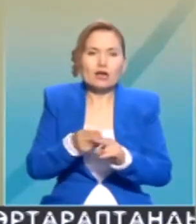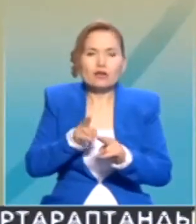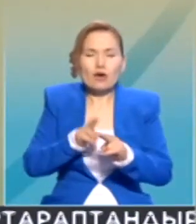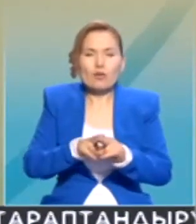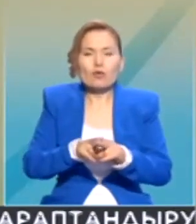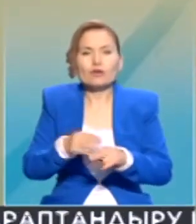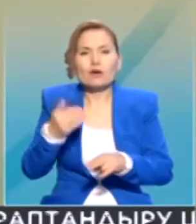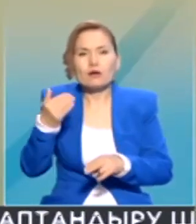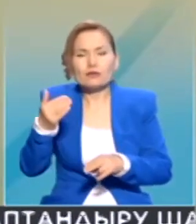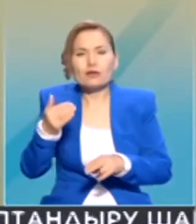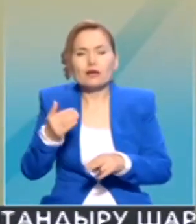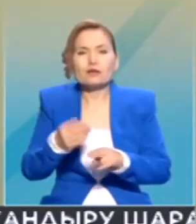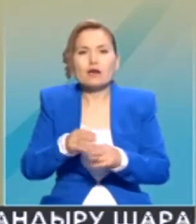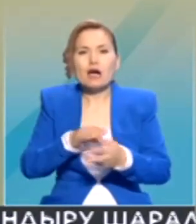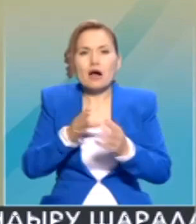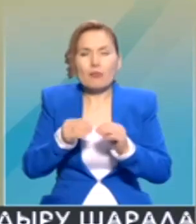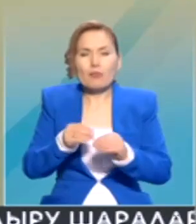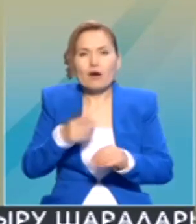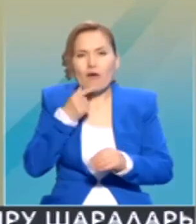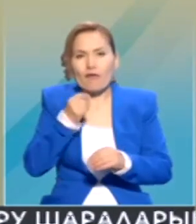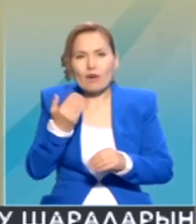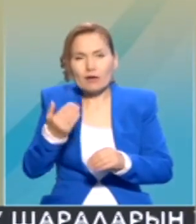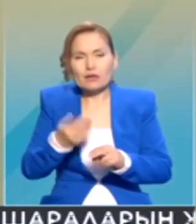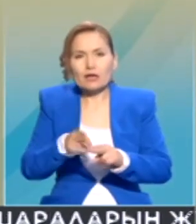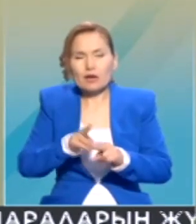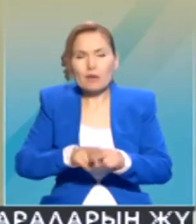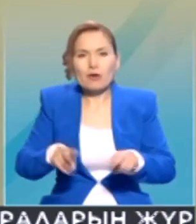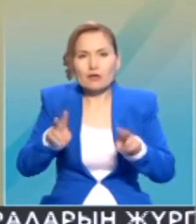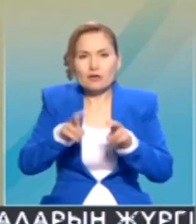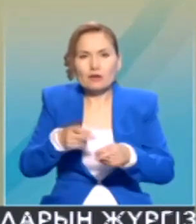мекемесінің қызметкерлері екені анықталды. Оқыс оқиғаға қатысты тергеу тексеру басталды.